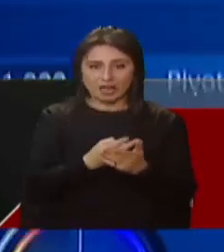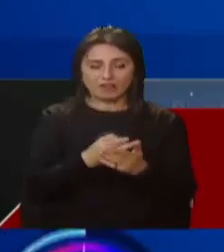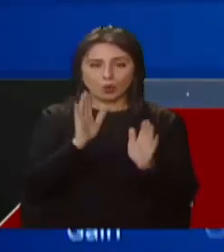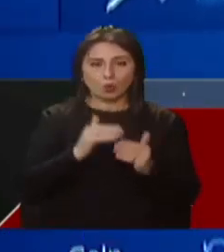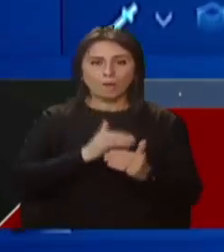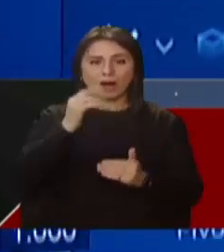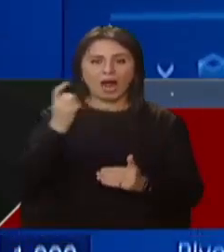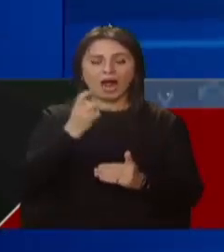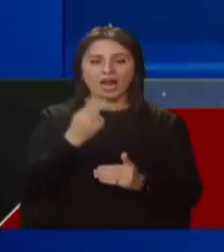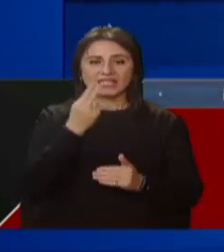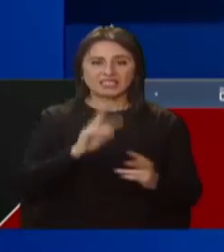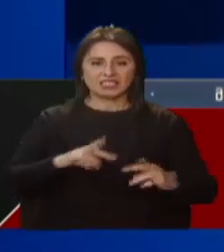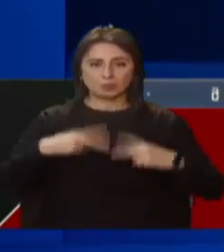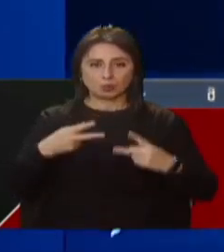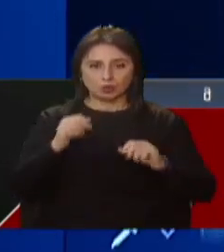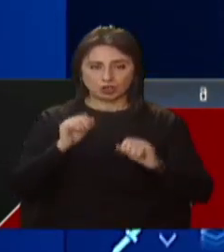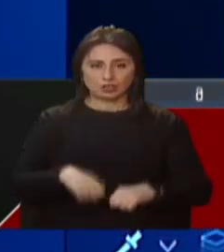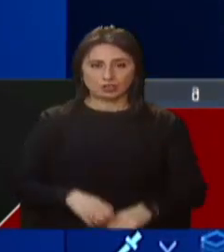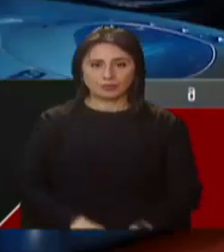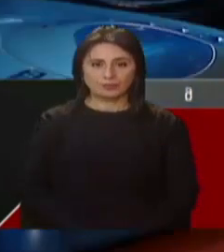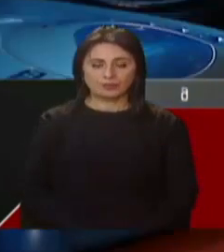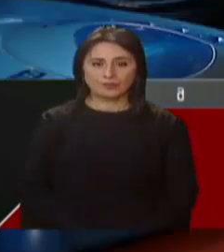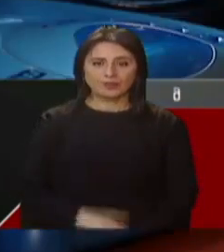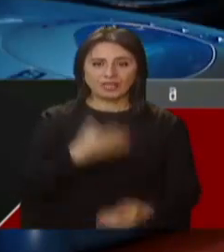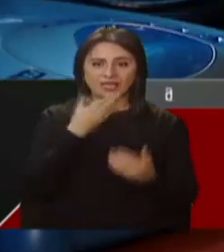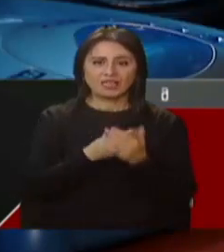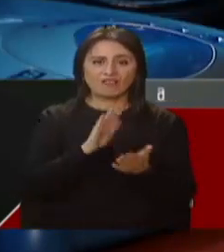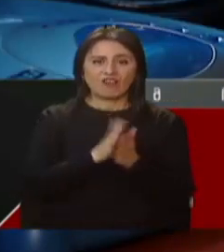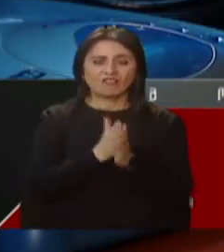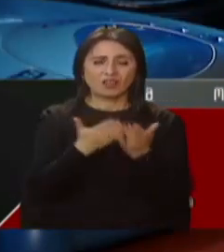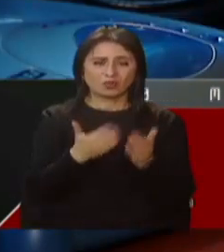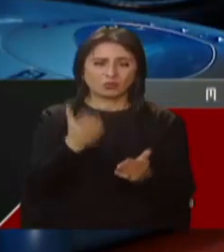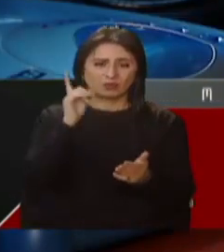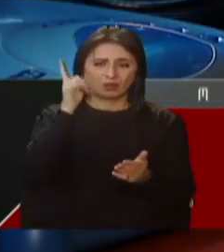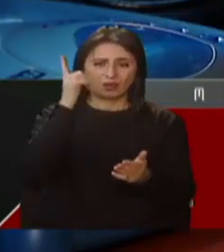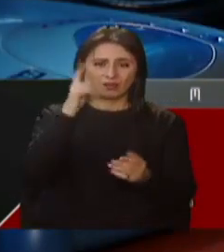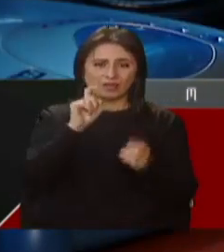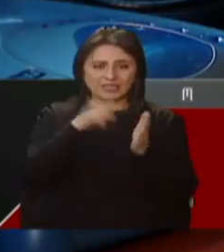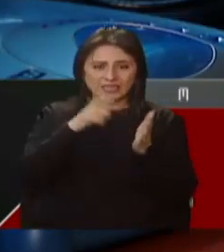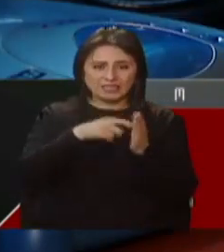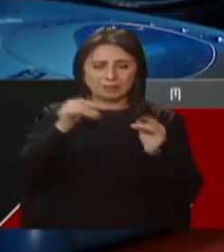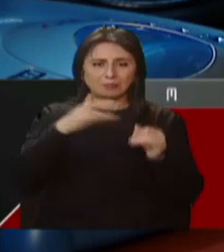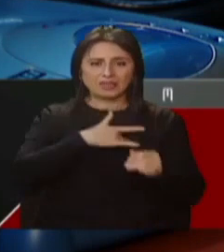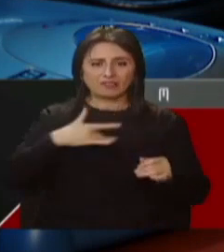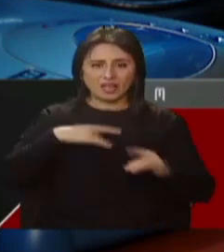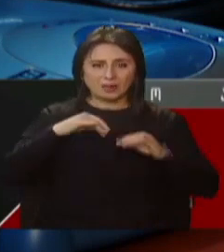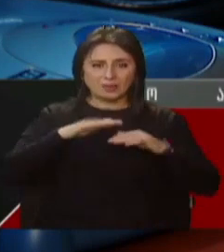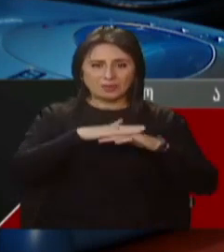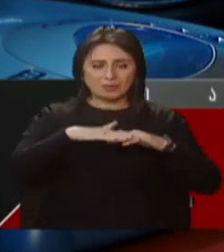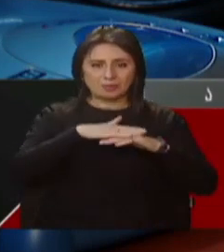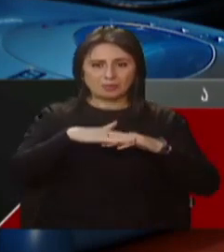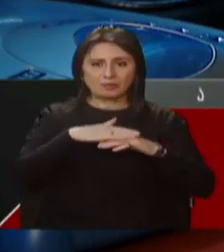უკვე მაღალი ხარისხით არის შესაძლებელი. ფირს თავისი ვადა აქვს, თქვათ, იკაწრება, მტვერიედება, ასე შემდეგ,